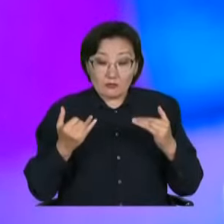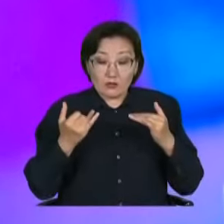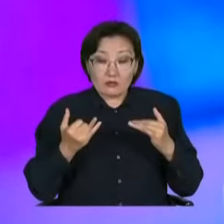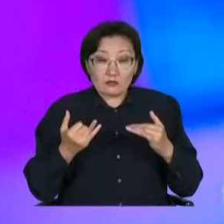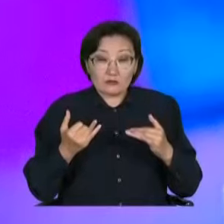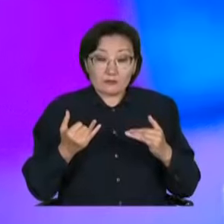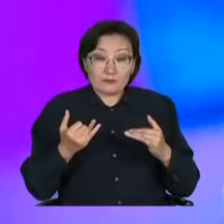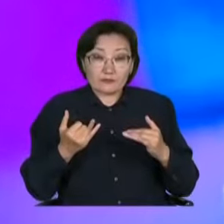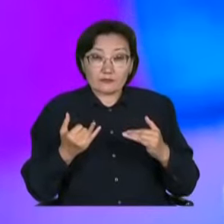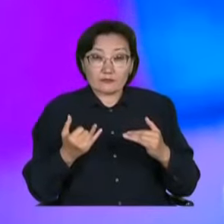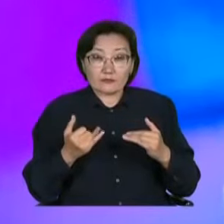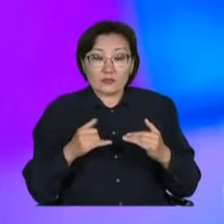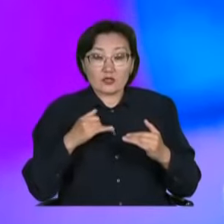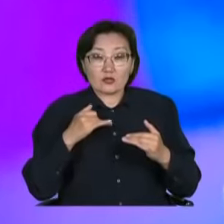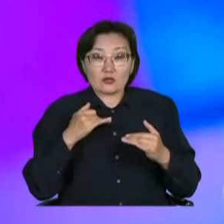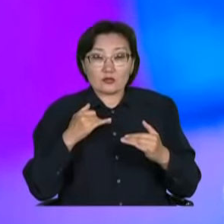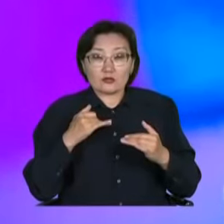баяғыдан қарағанда жеткілікті.